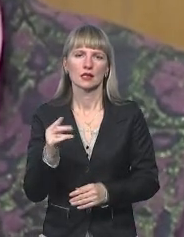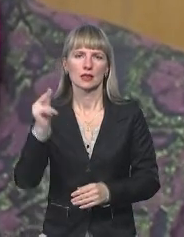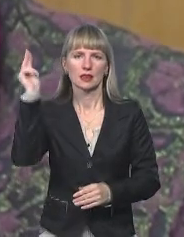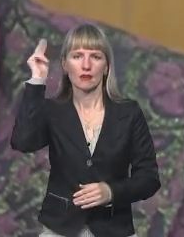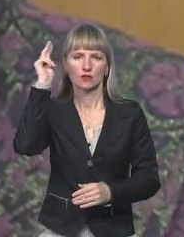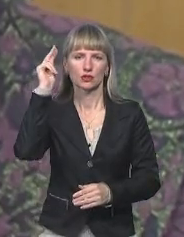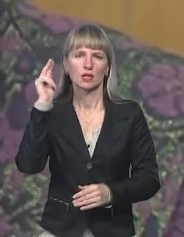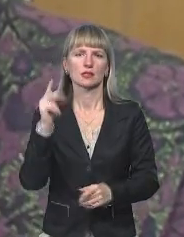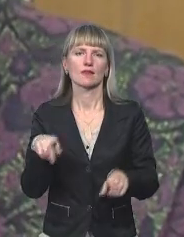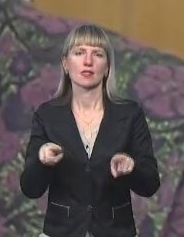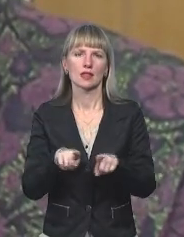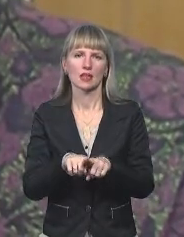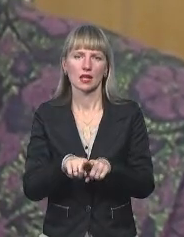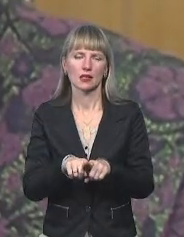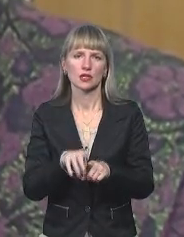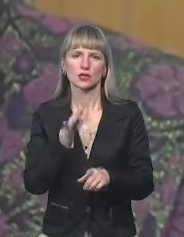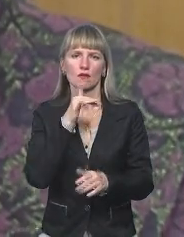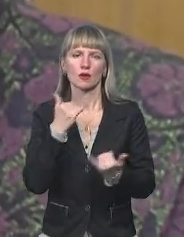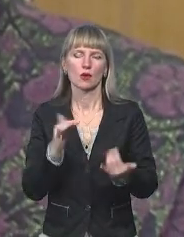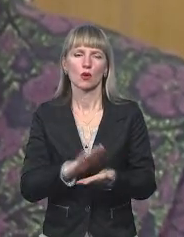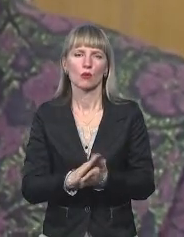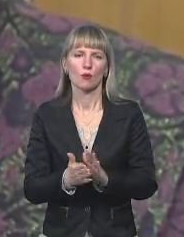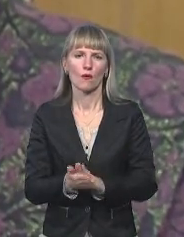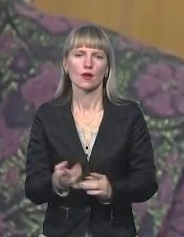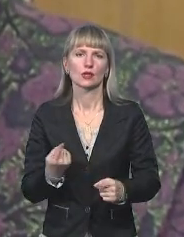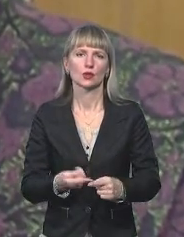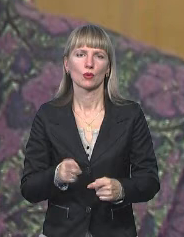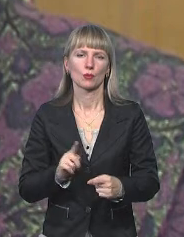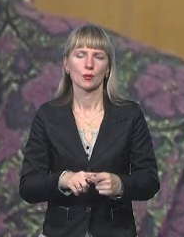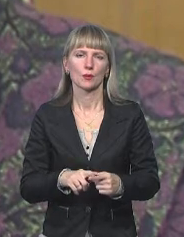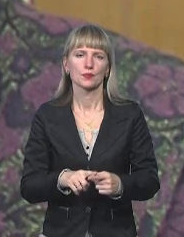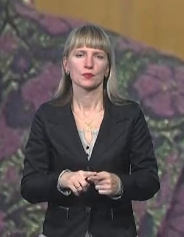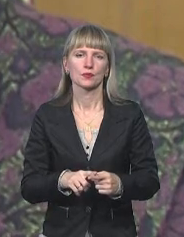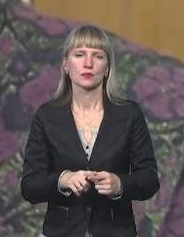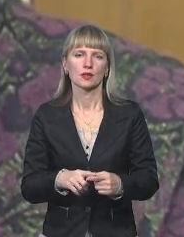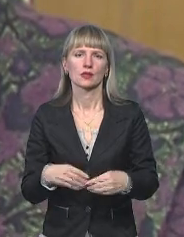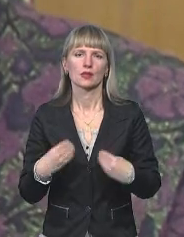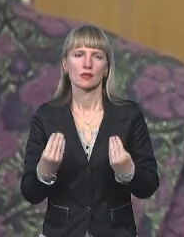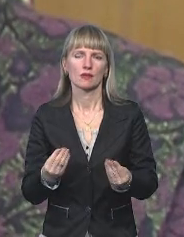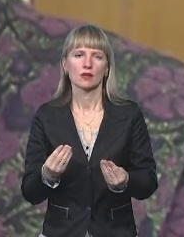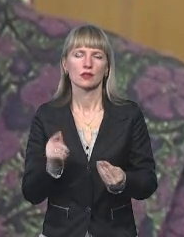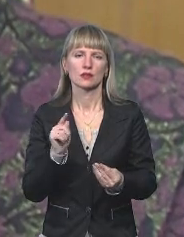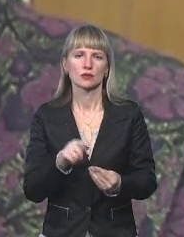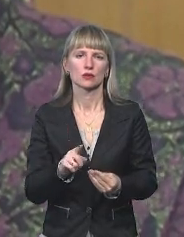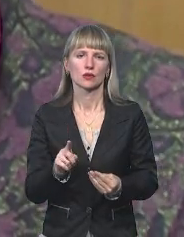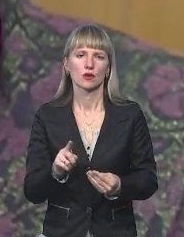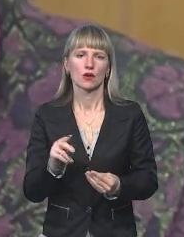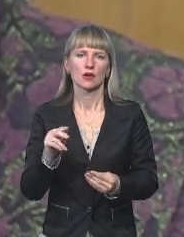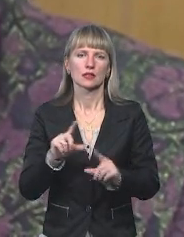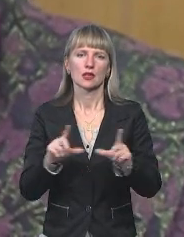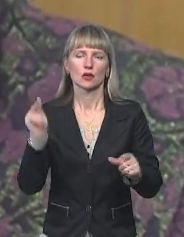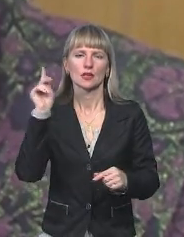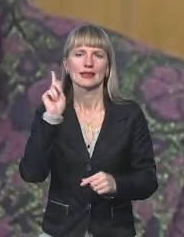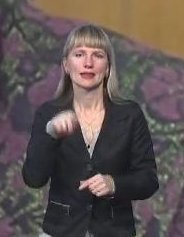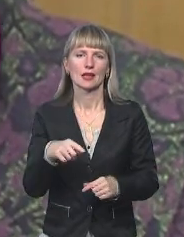навчалася саме в таких сучасних умовах. Тому перевагу надавалася тим закладам освіти, там,